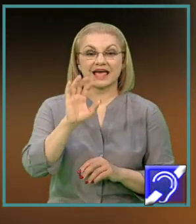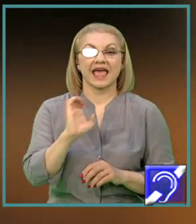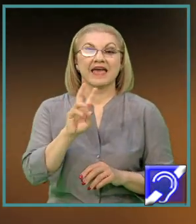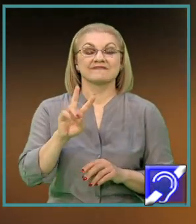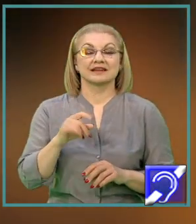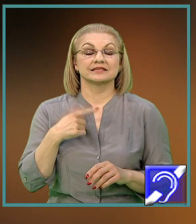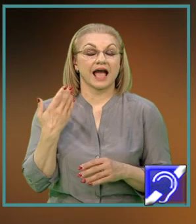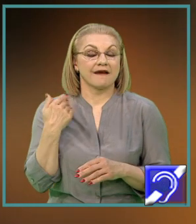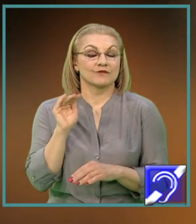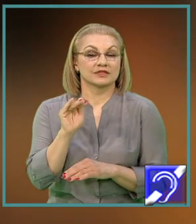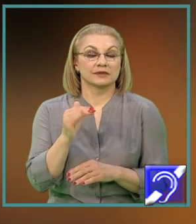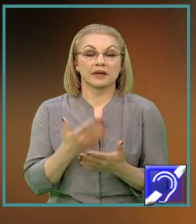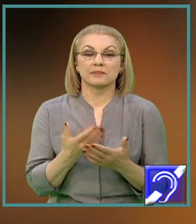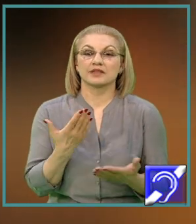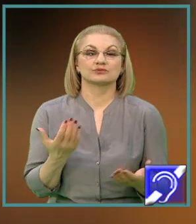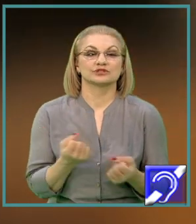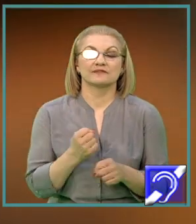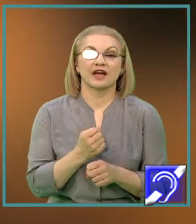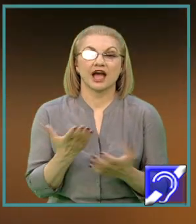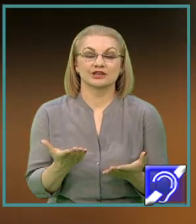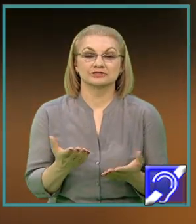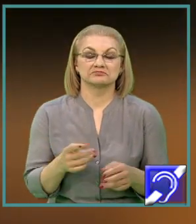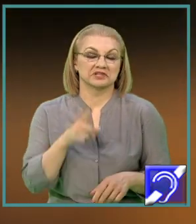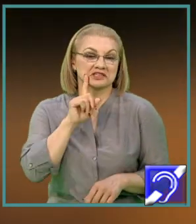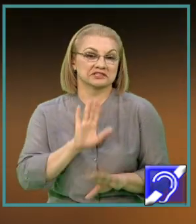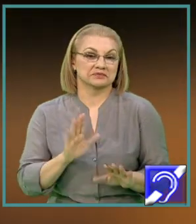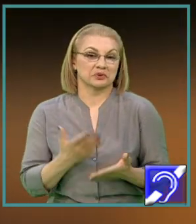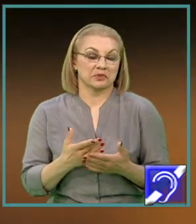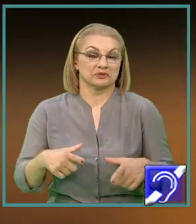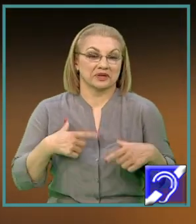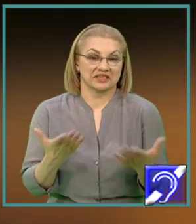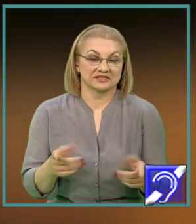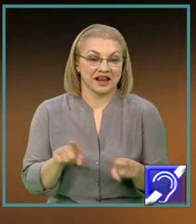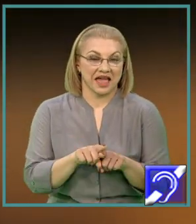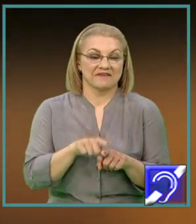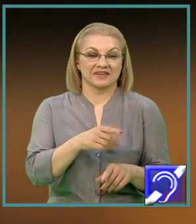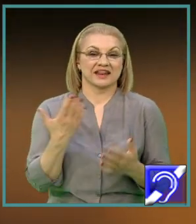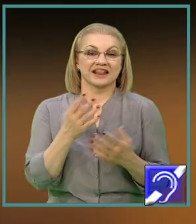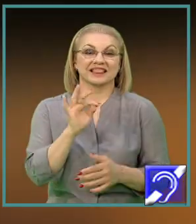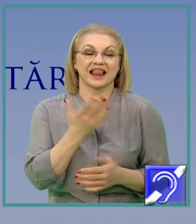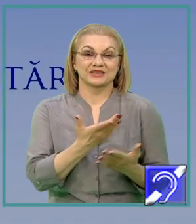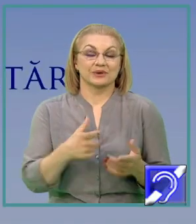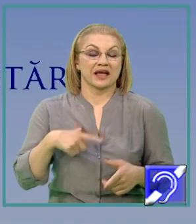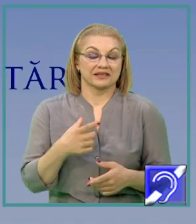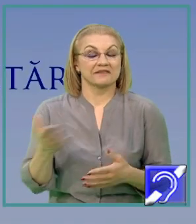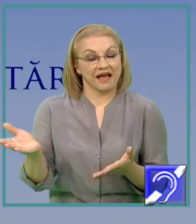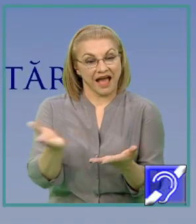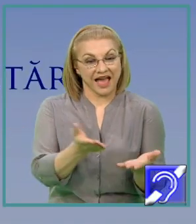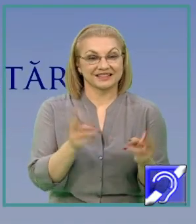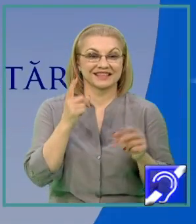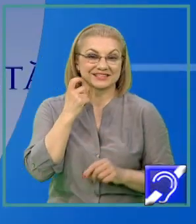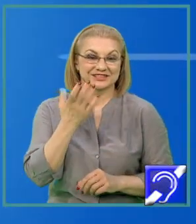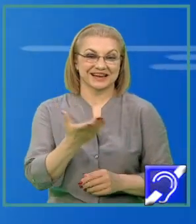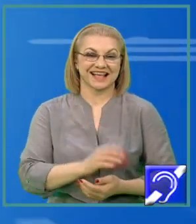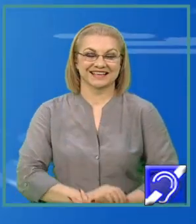face asta. A răspuns simplu și a rămas în istorie. Pentru că există. Așa și cu teleșcoala. Încercați-o. Poate e utilă.